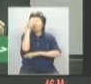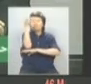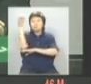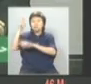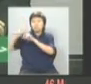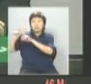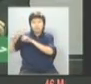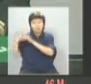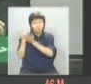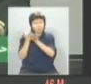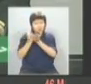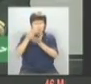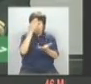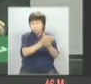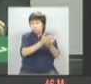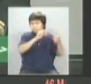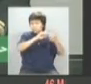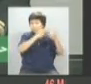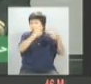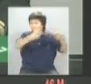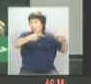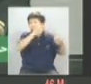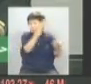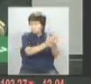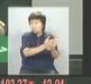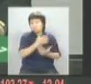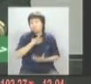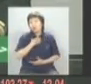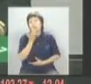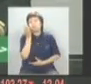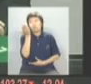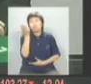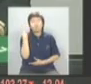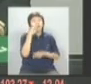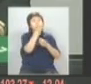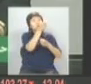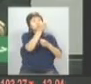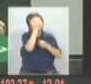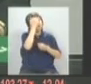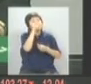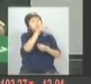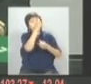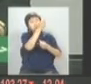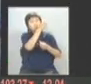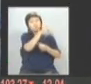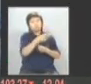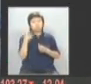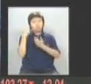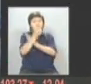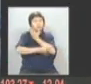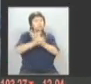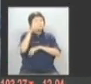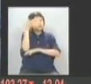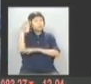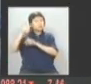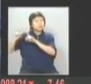่อนหนานี้Sabodaeiได้ปกาศสงครามกประชาชนผประท้วงด้เกราหาวาเป็นเคื่องมือของต่างชาติซึ่งหมายถง